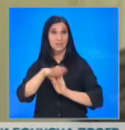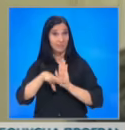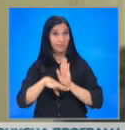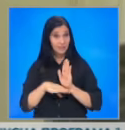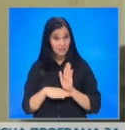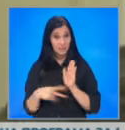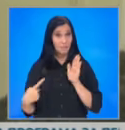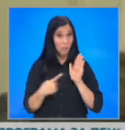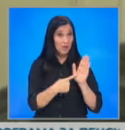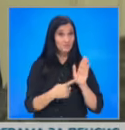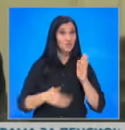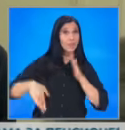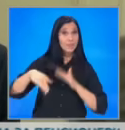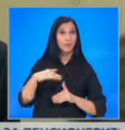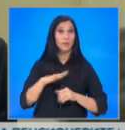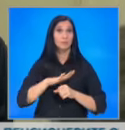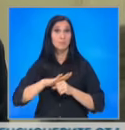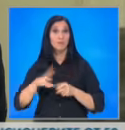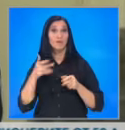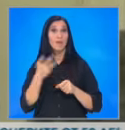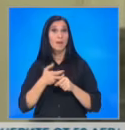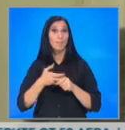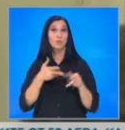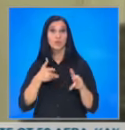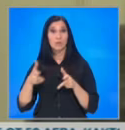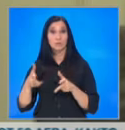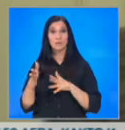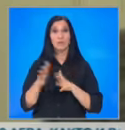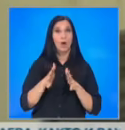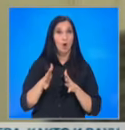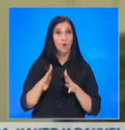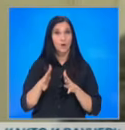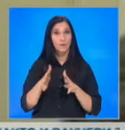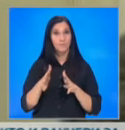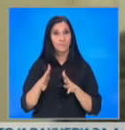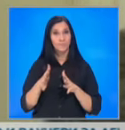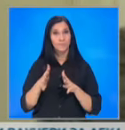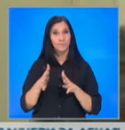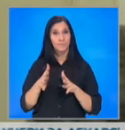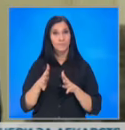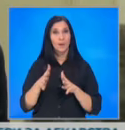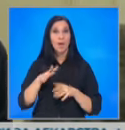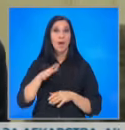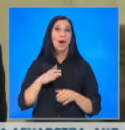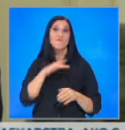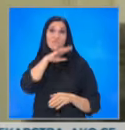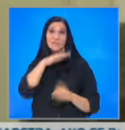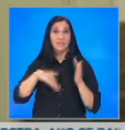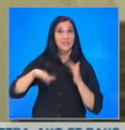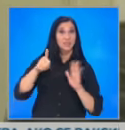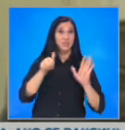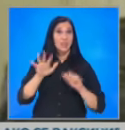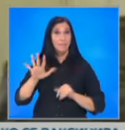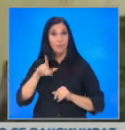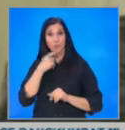че най-голямото запълване на болничните легла са на хора от възраст на 65 години. Така че